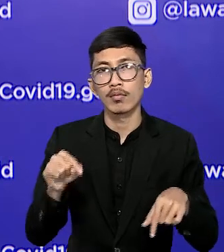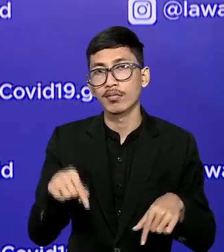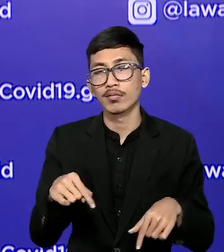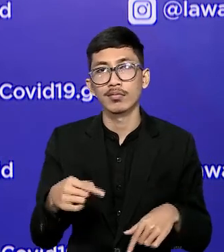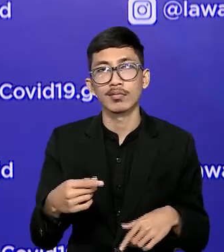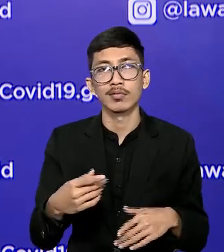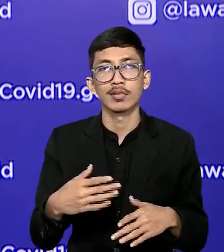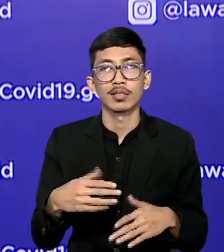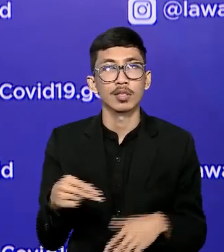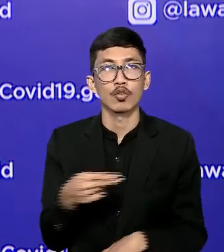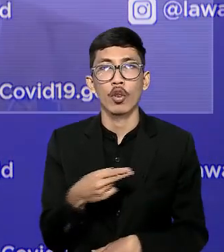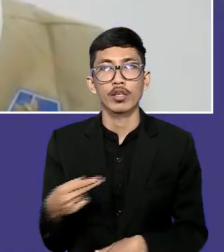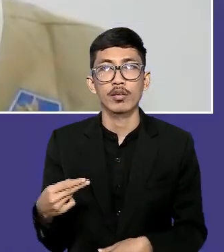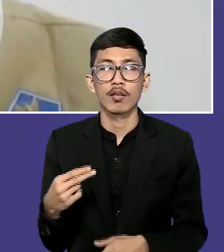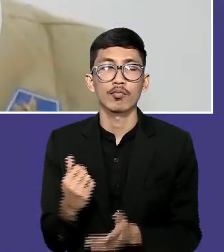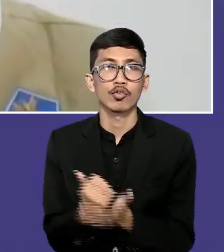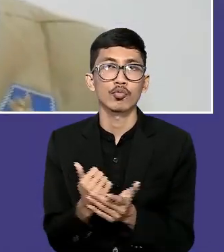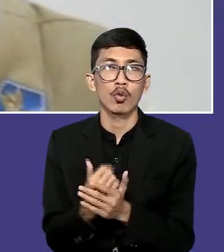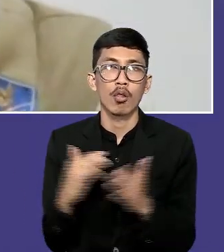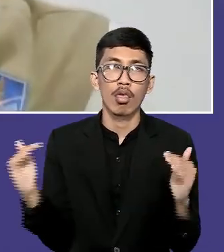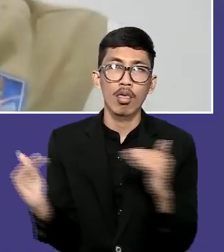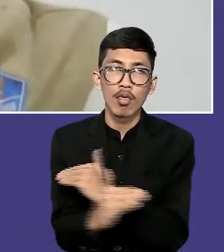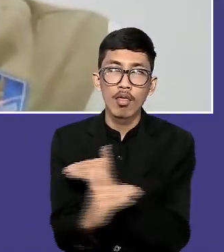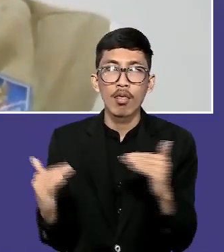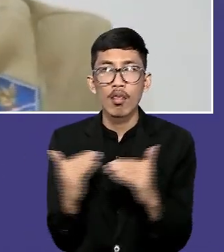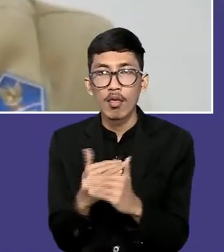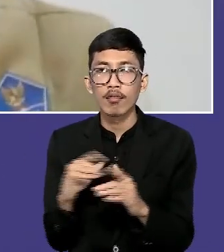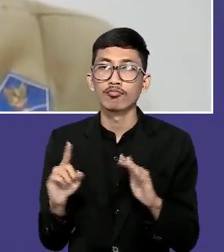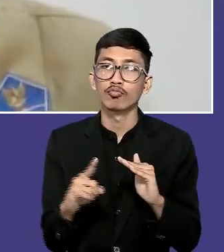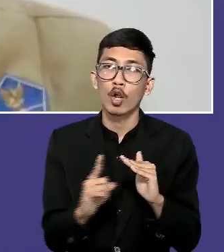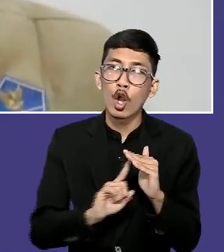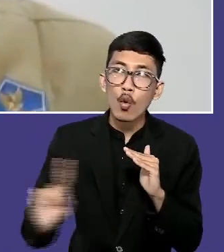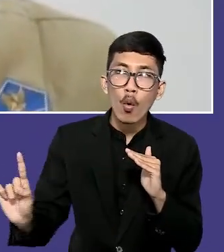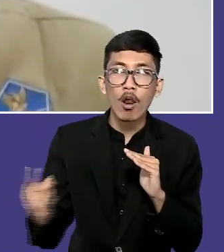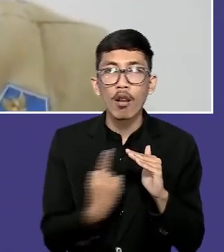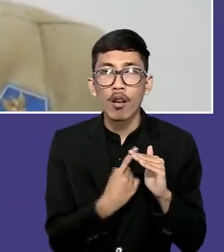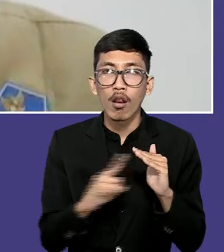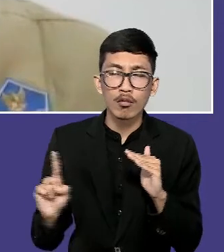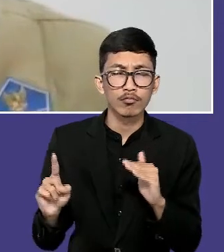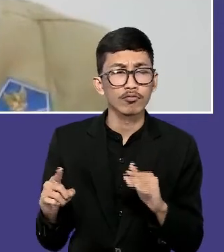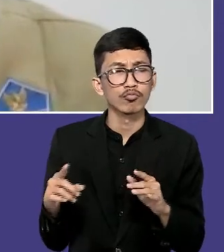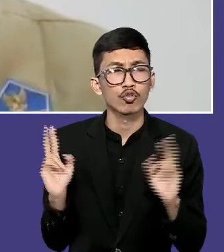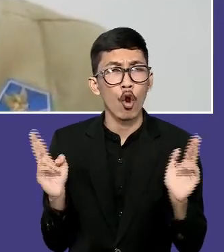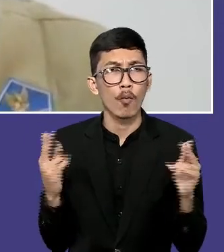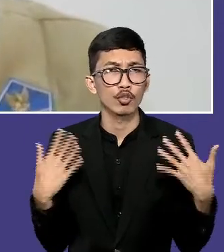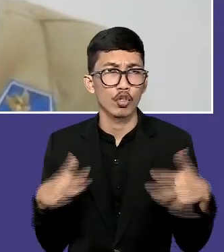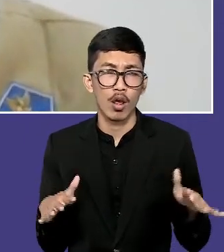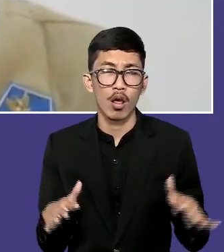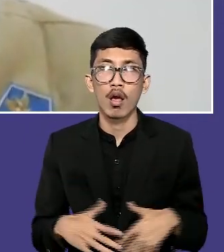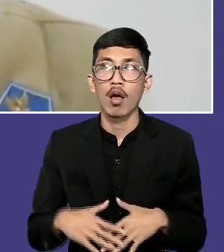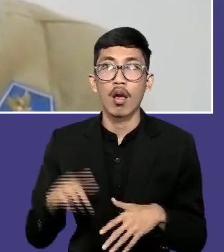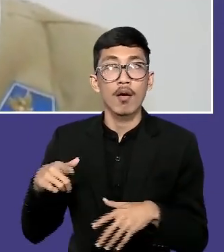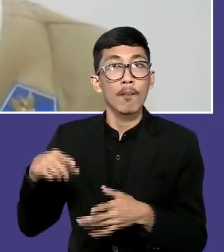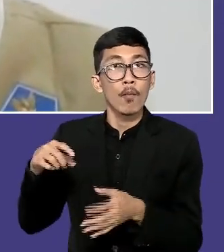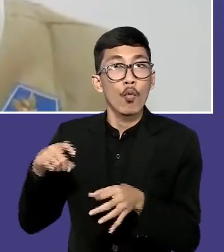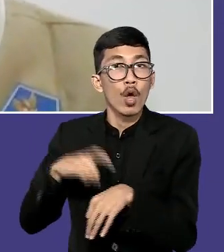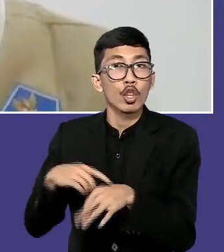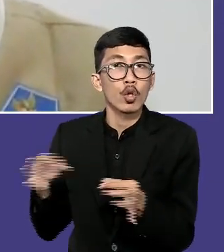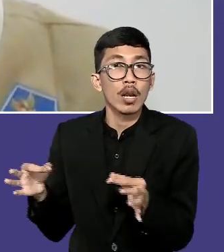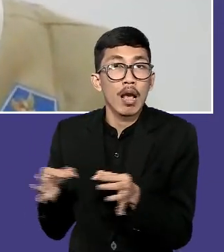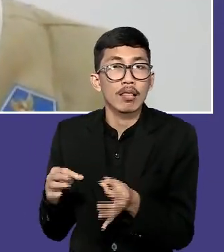mobilitas kemudian ini nampaknya sudah normal walaupun kita kemudian sudah menghapuskan cuti bersama di akhir tahun pilih warna taruh begitu